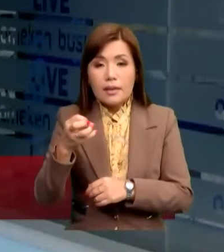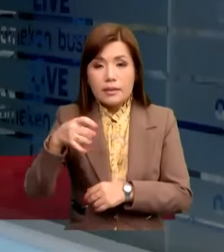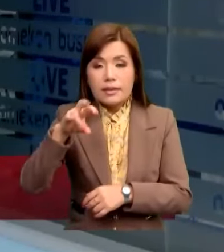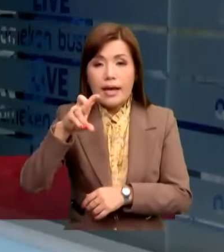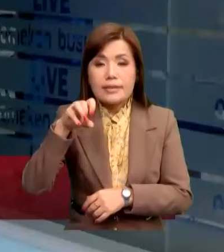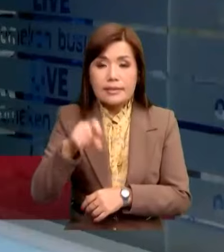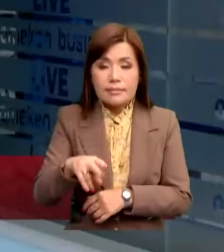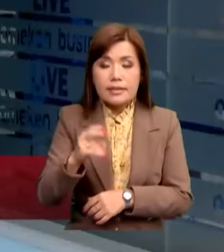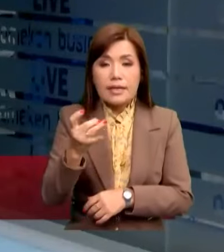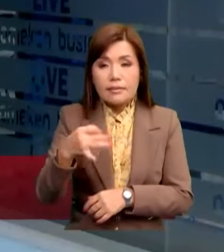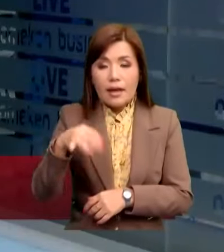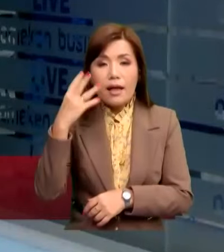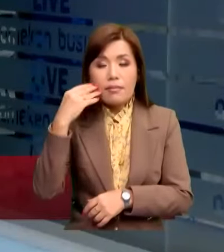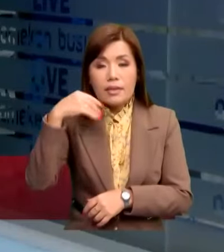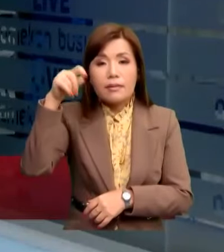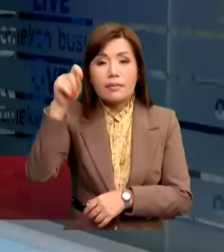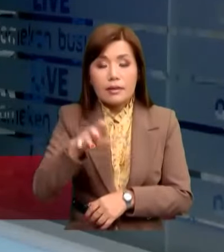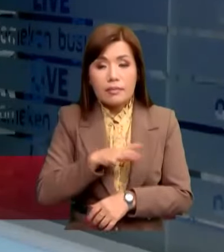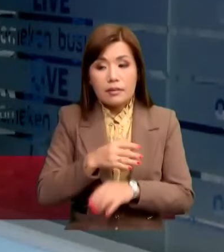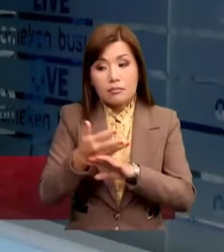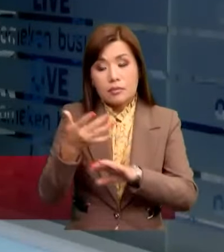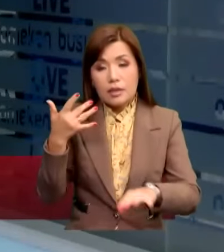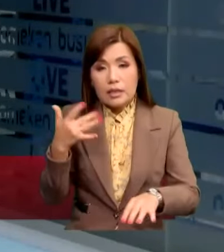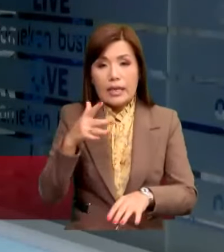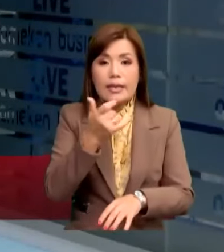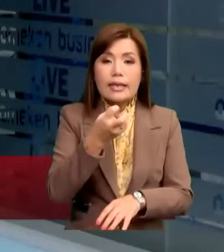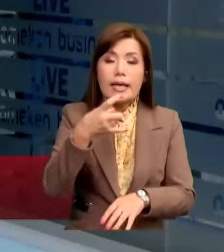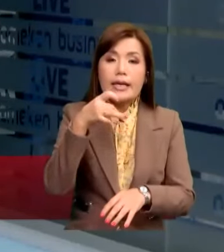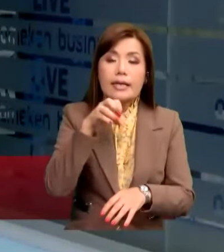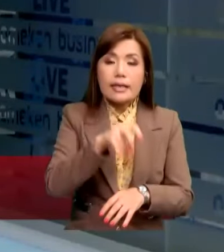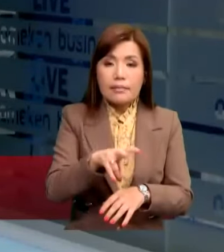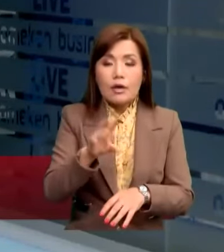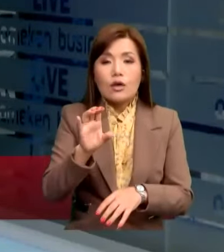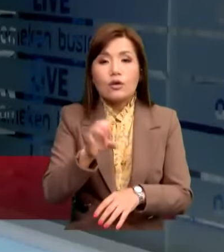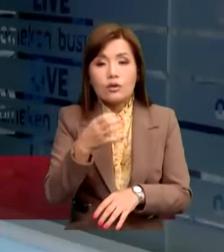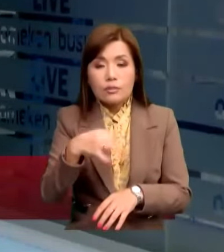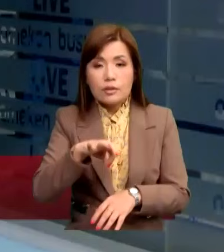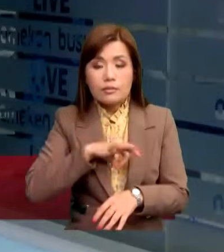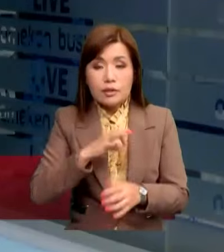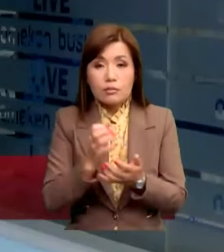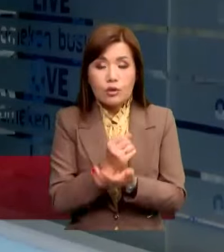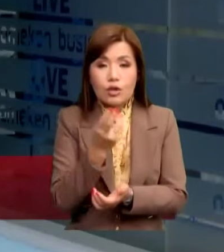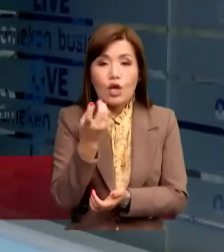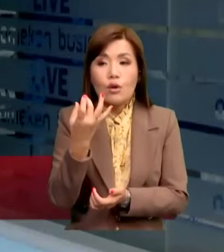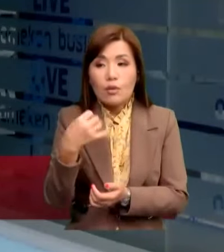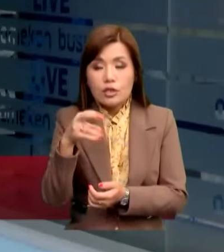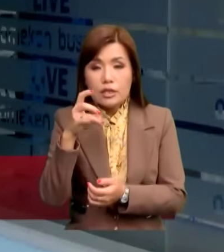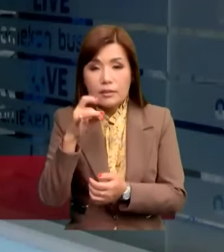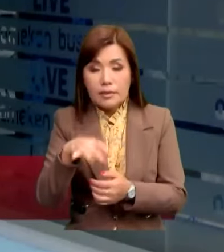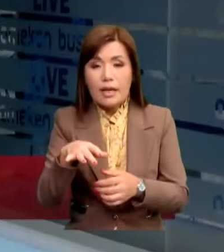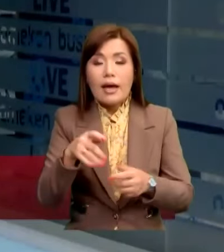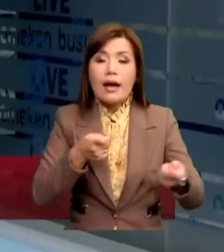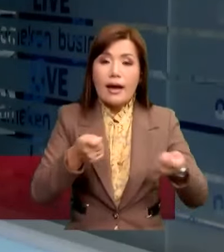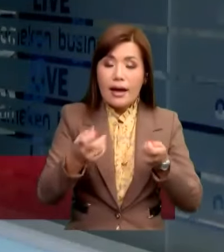Алматыға оралды. Ал одан бір күн бұрын ұшып келген грек-рим күресінен күміс жүлдегер атанған Демеу Жадыраев әкімдік сыйлаған жаңа